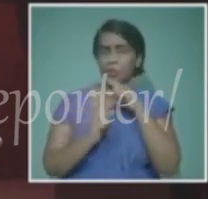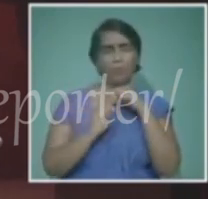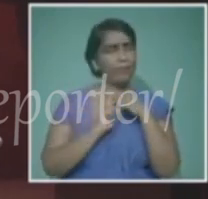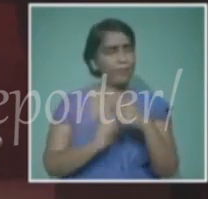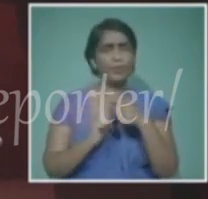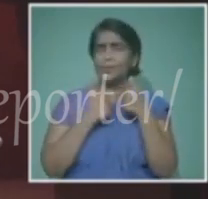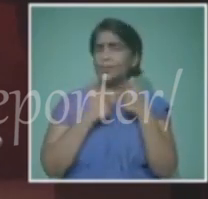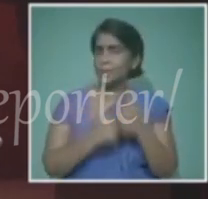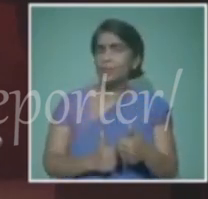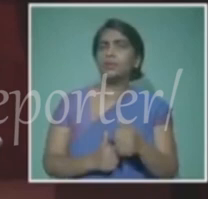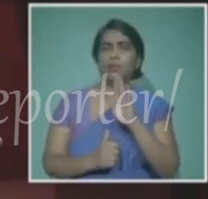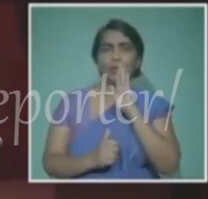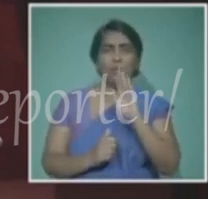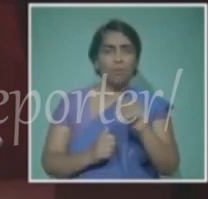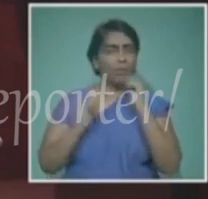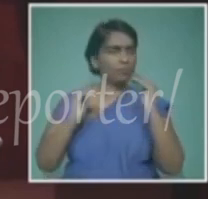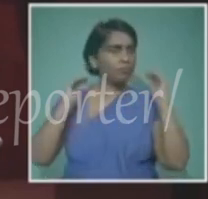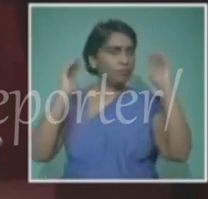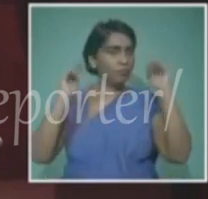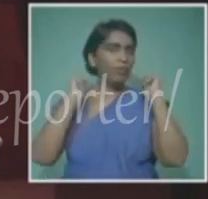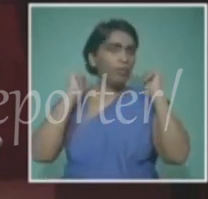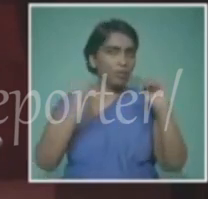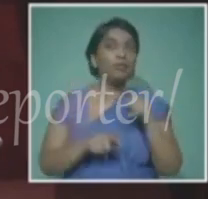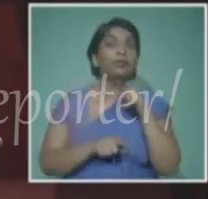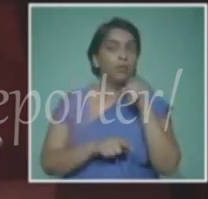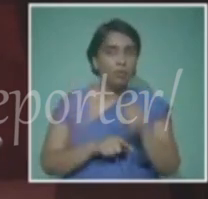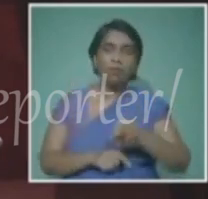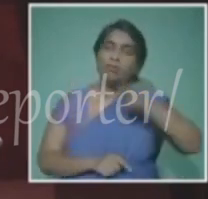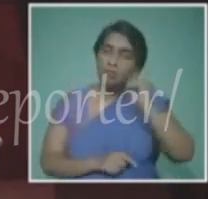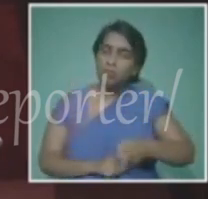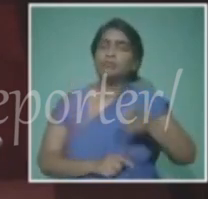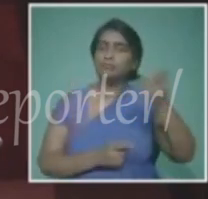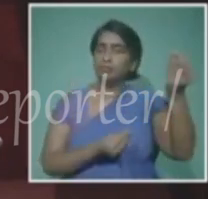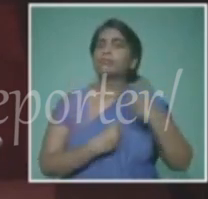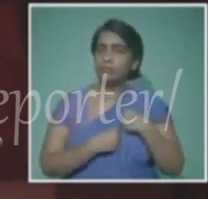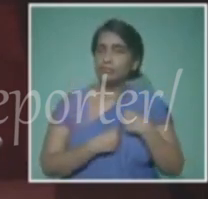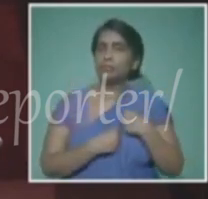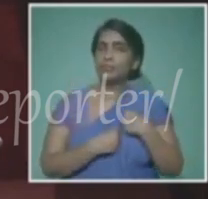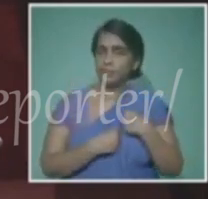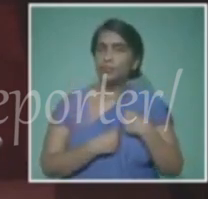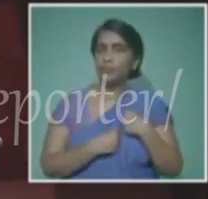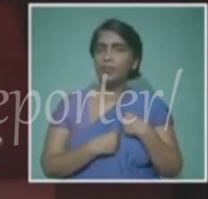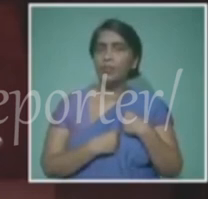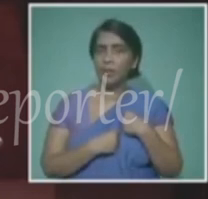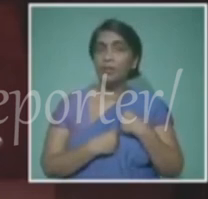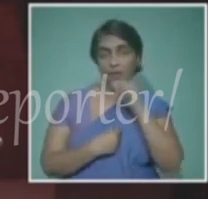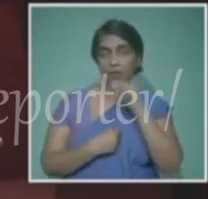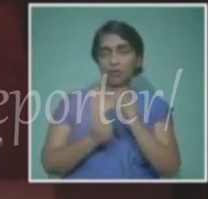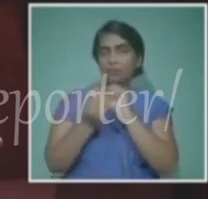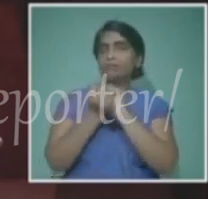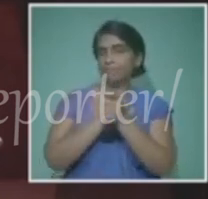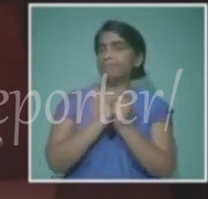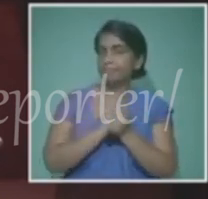ධනාත්මකව ඉතාමත්ම ගුණාත්මකව එතුමා එකඟතාවය පළ කරා. මේකේ යම්කිසි සාධනීය වෙනසක්